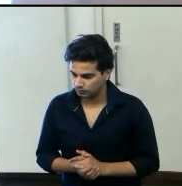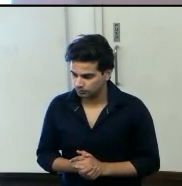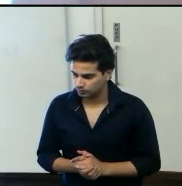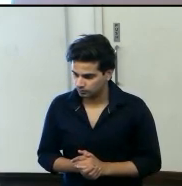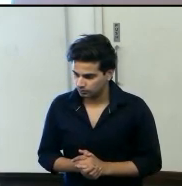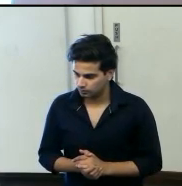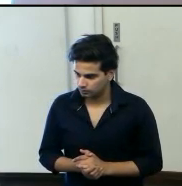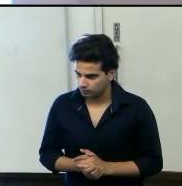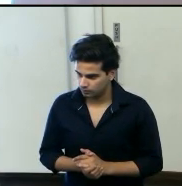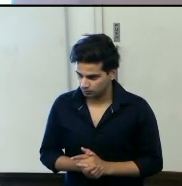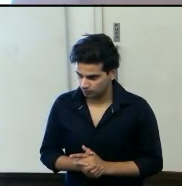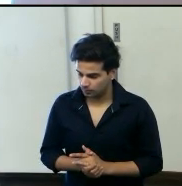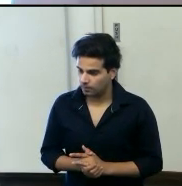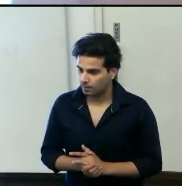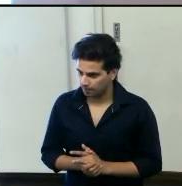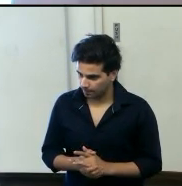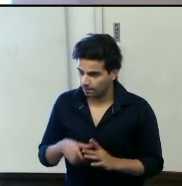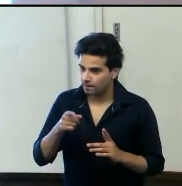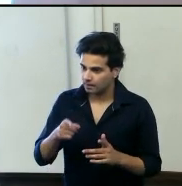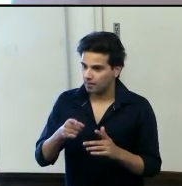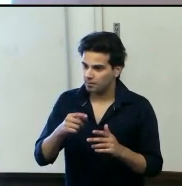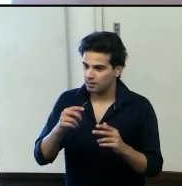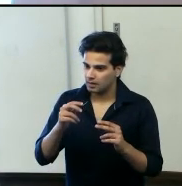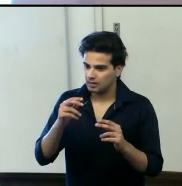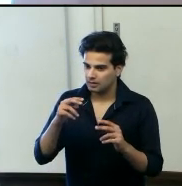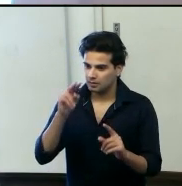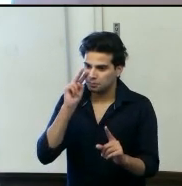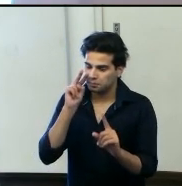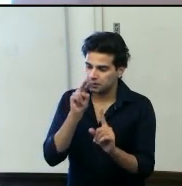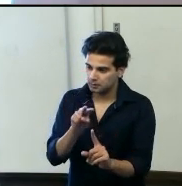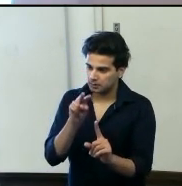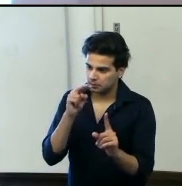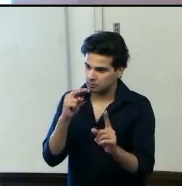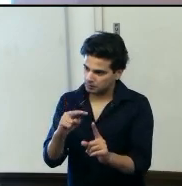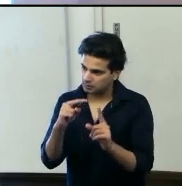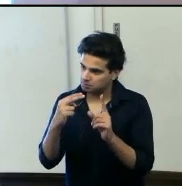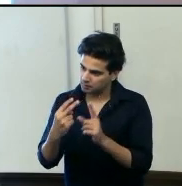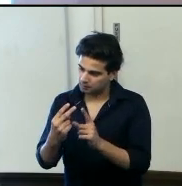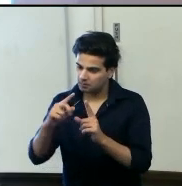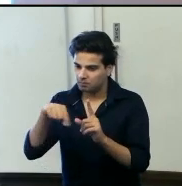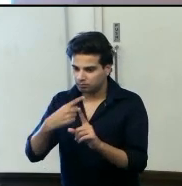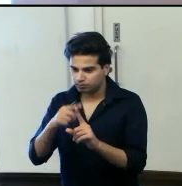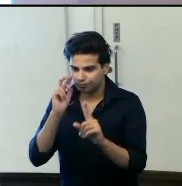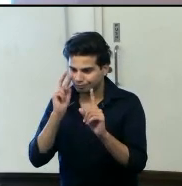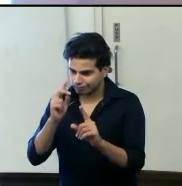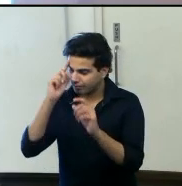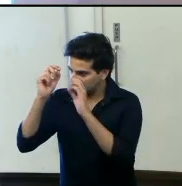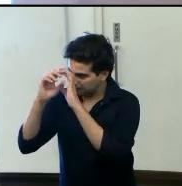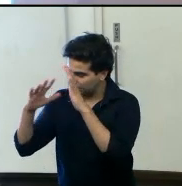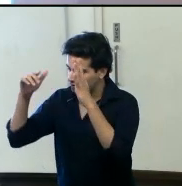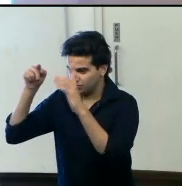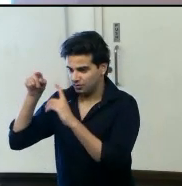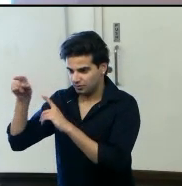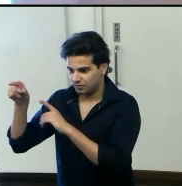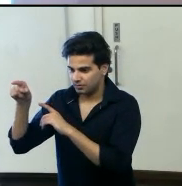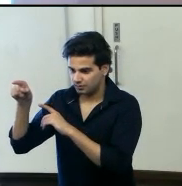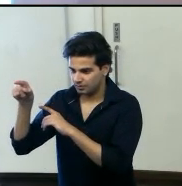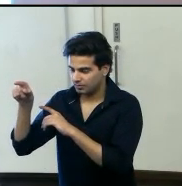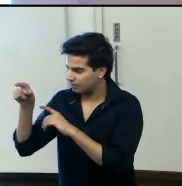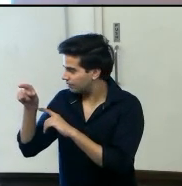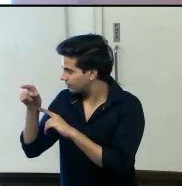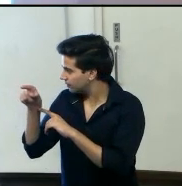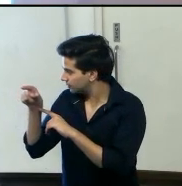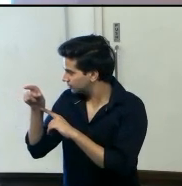how do these narratives, the visual of the narratives, ಹೇಗೆ ಈ ಕಥೆಗಳು